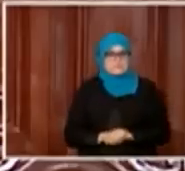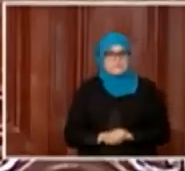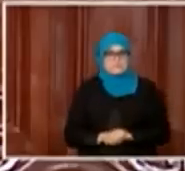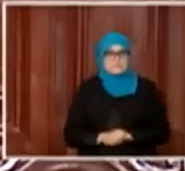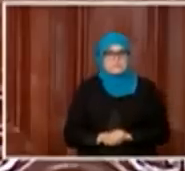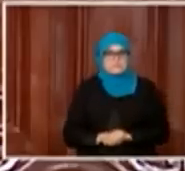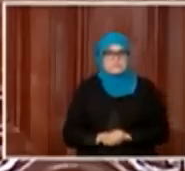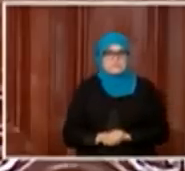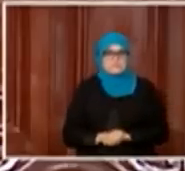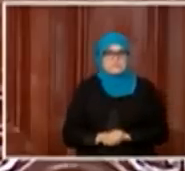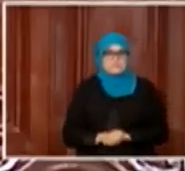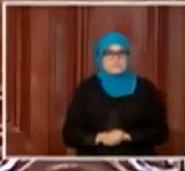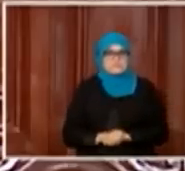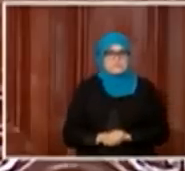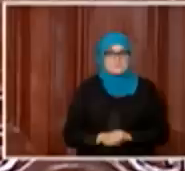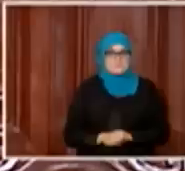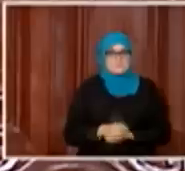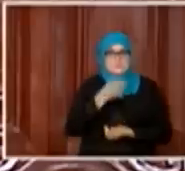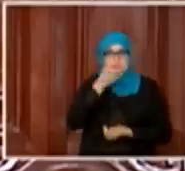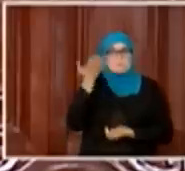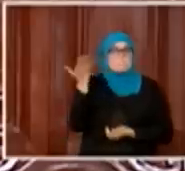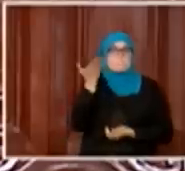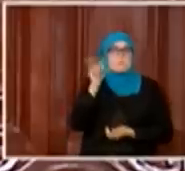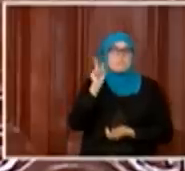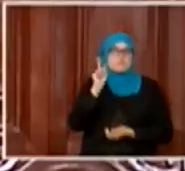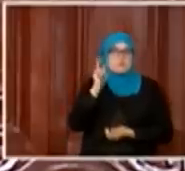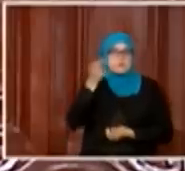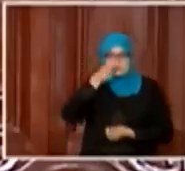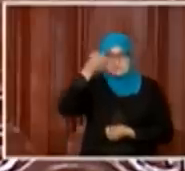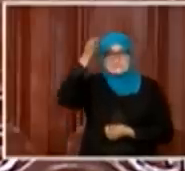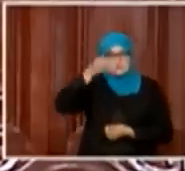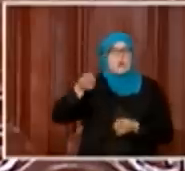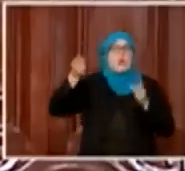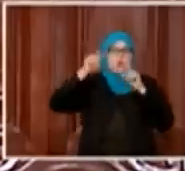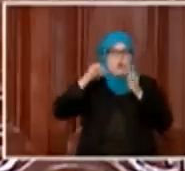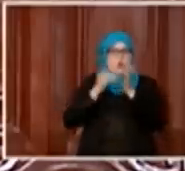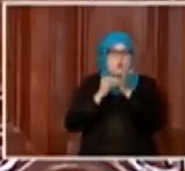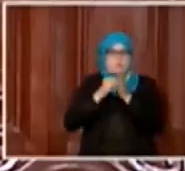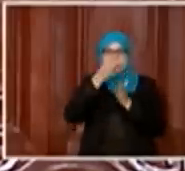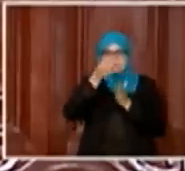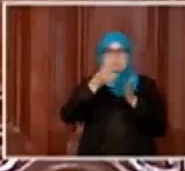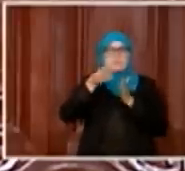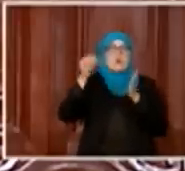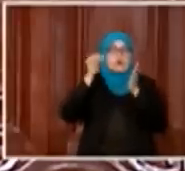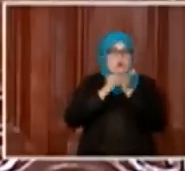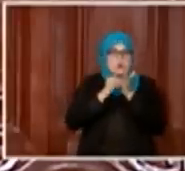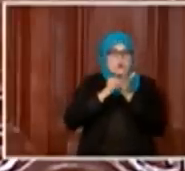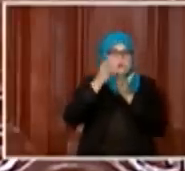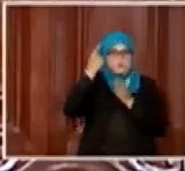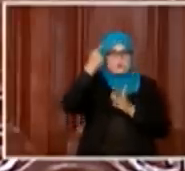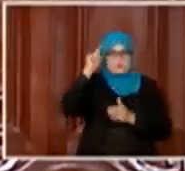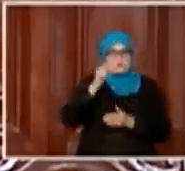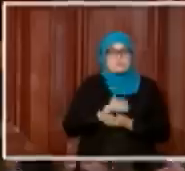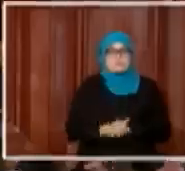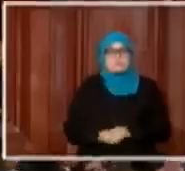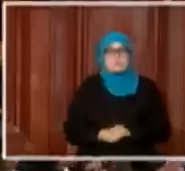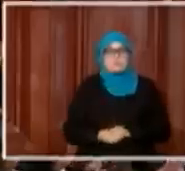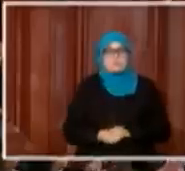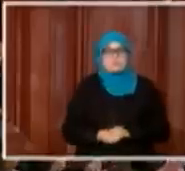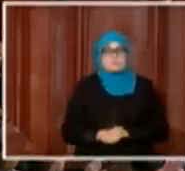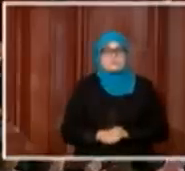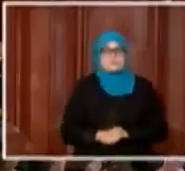ولا حاجة للتأكيد مجدداً على أن امتداداً